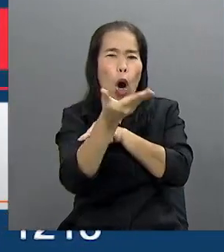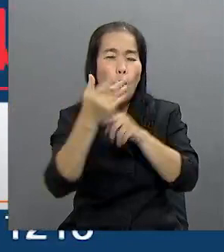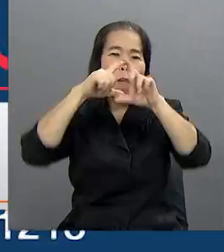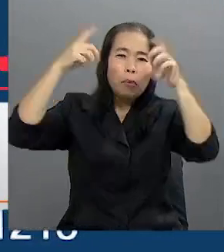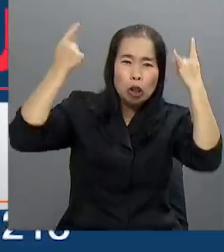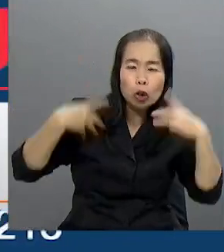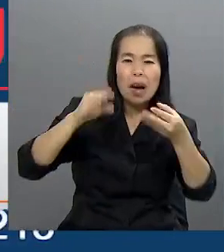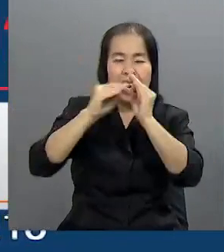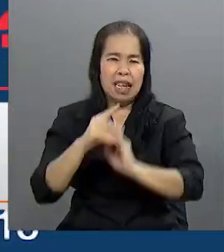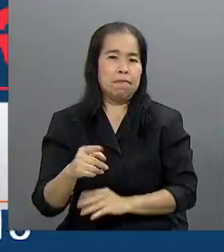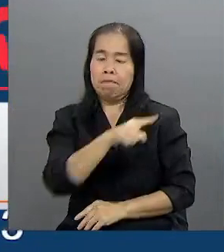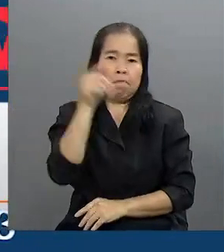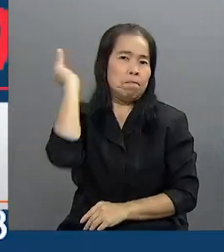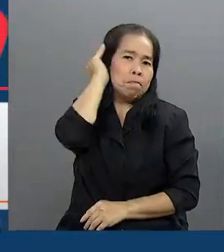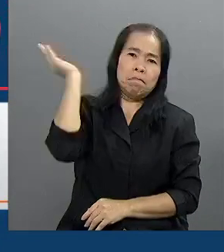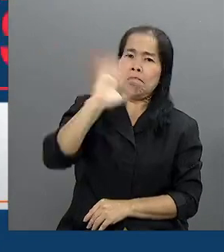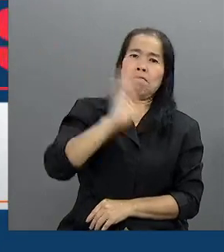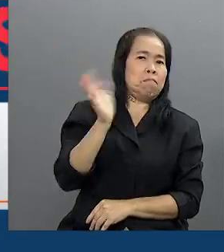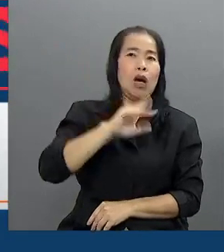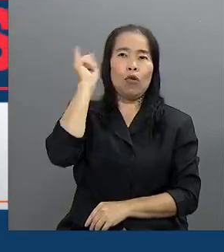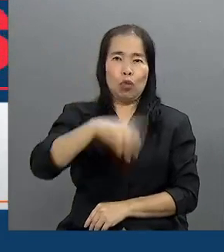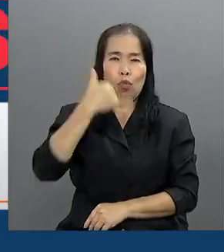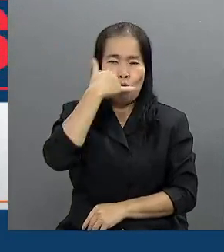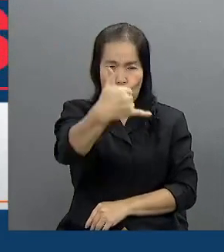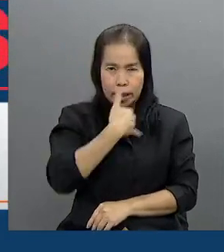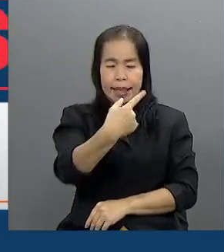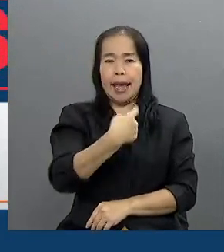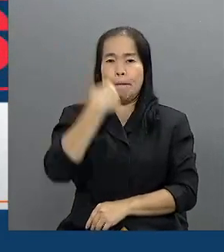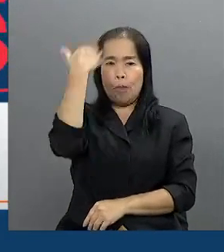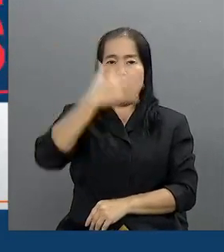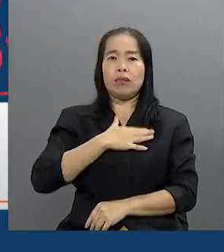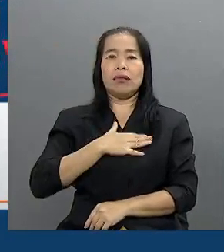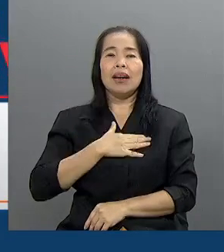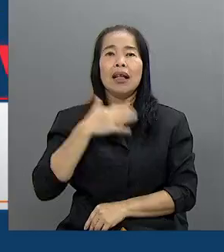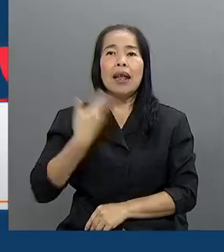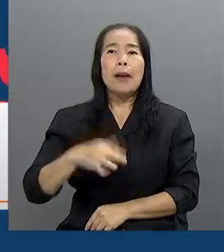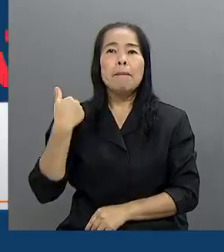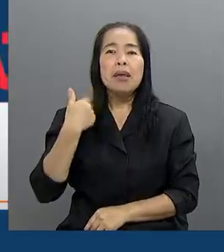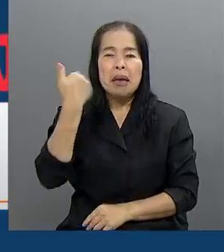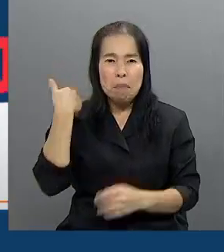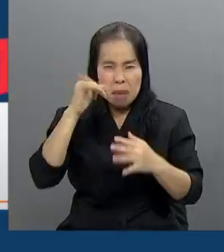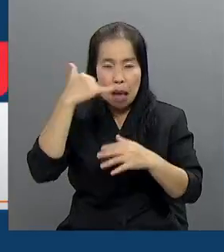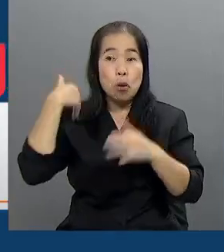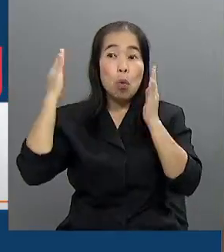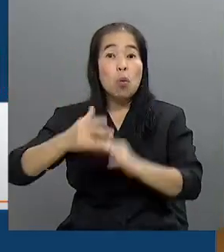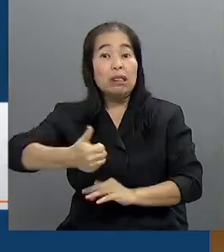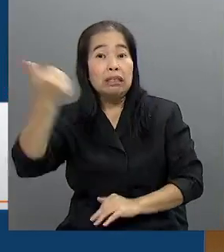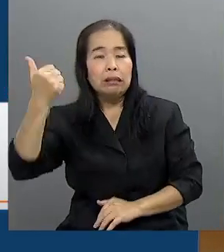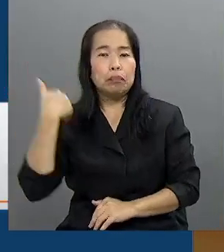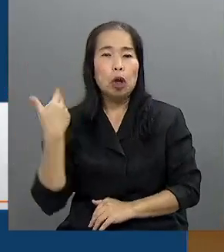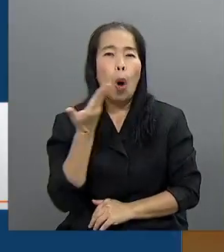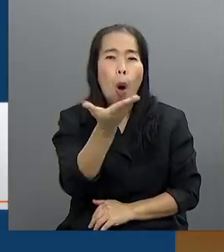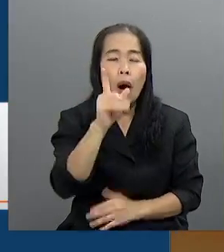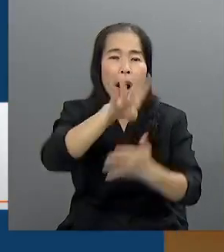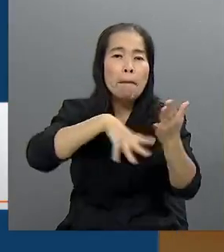ครับก็คือ1ฮะถ้ามีใครแปลกๆโทรมาขอข้อมูลบัตรประชาชนหมายเลขสมุดบัญชีธนาคารรวมถึงข้อมูลทะเบียนบ้านนะครับโดยถ้